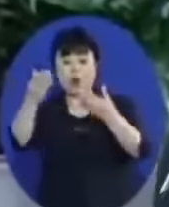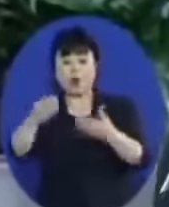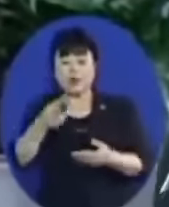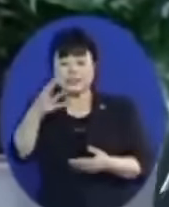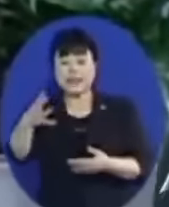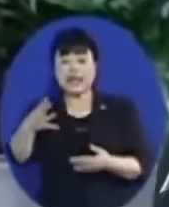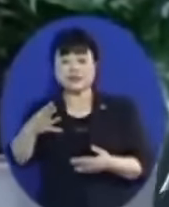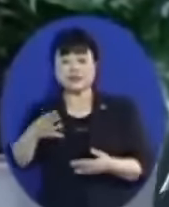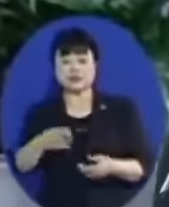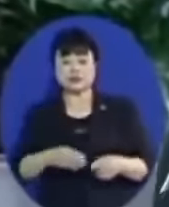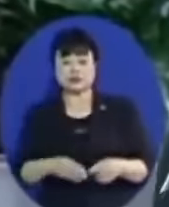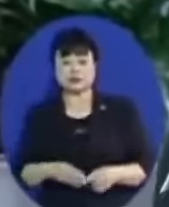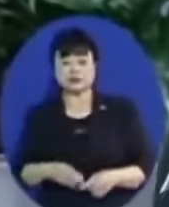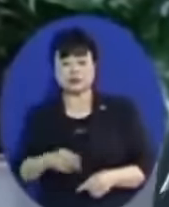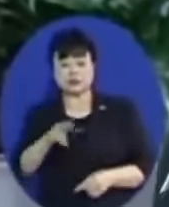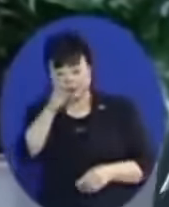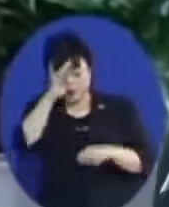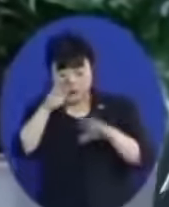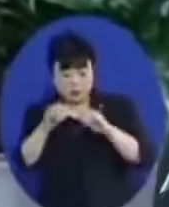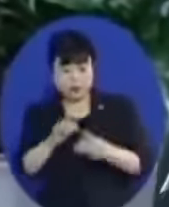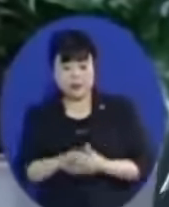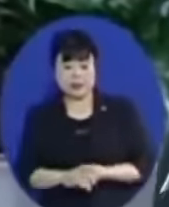4중 지위와 그리고